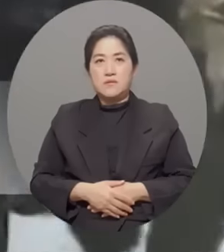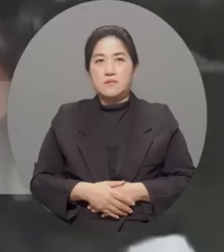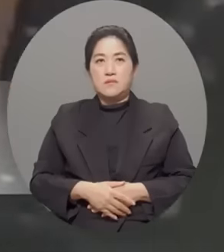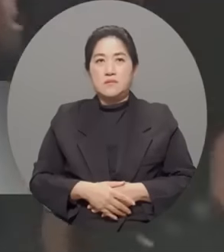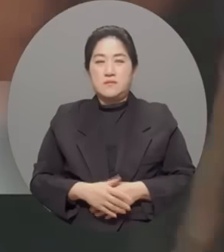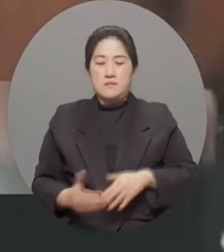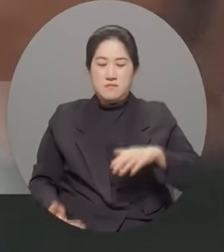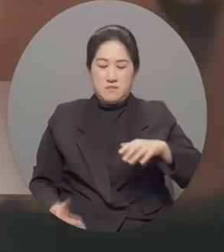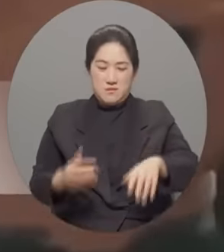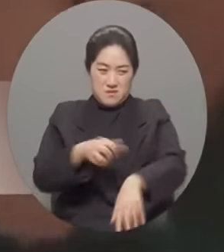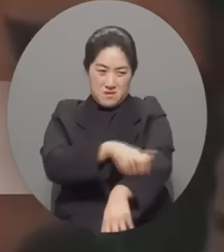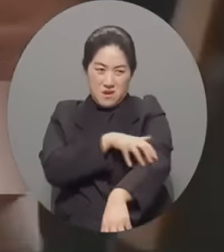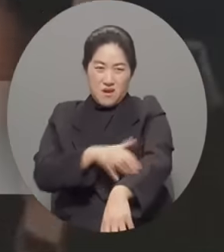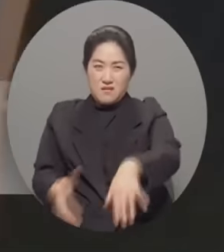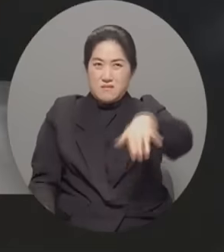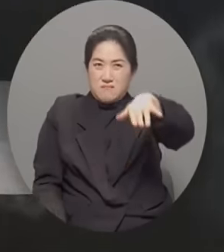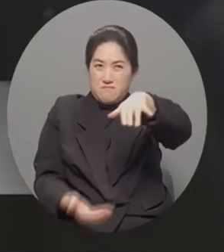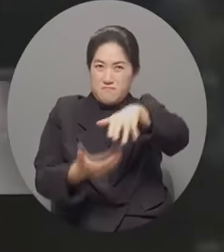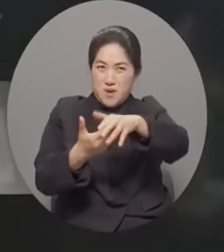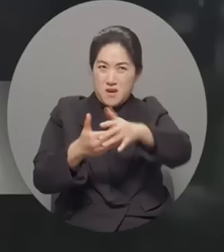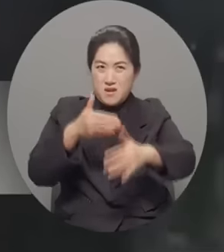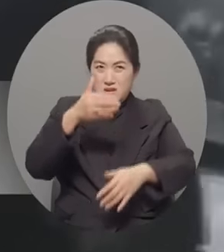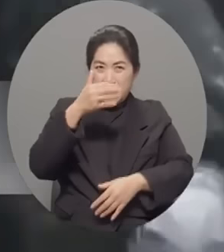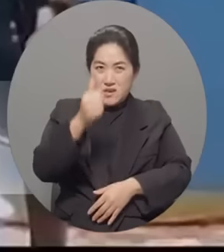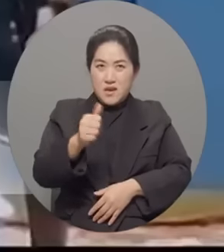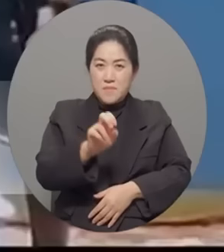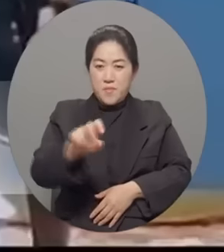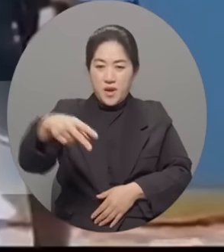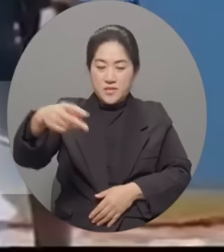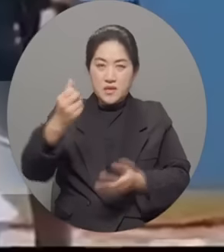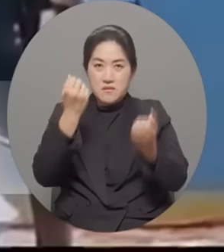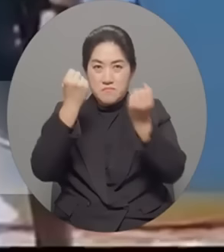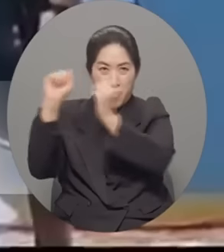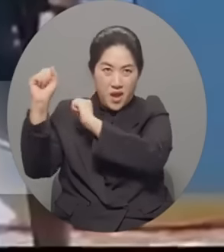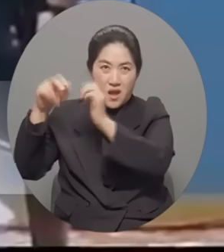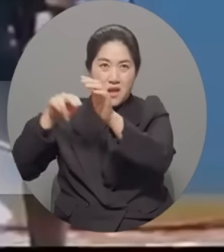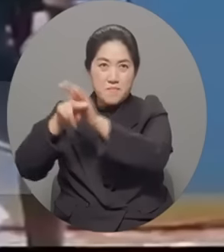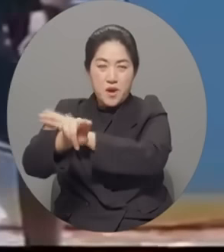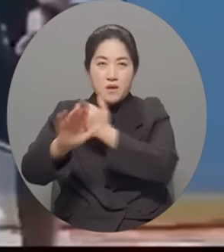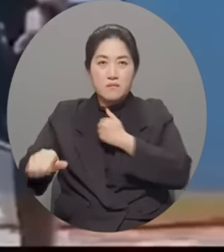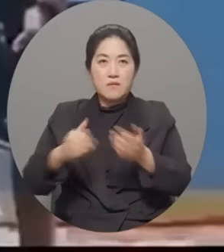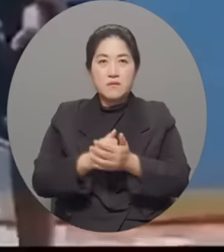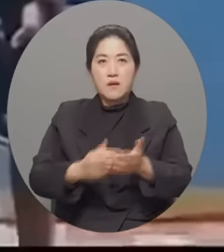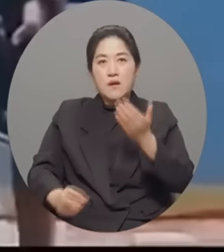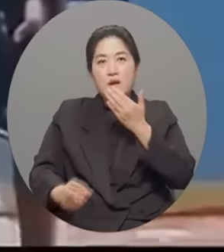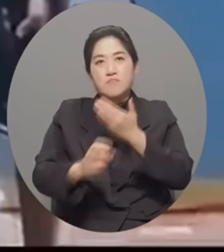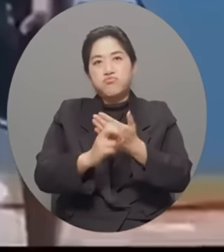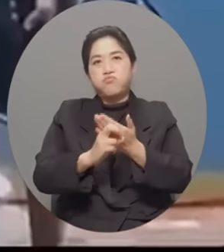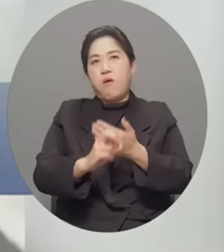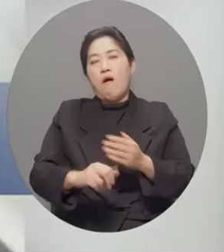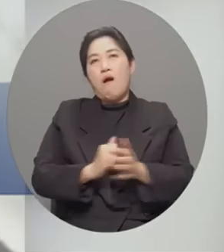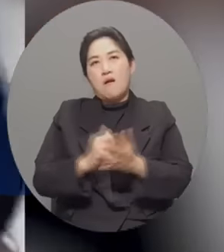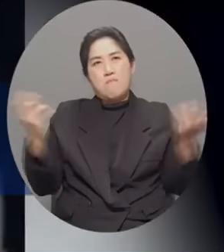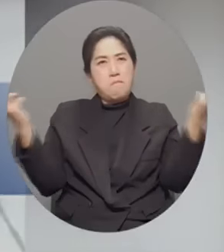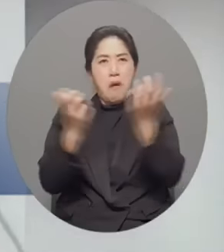갱단 두목인 아돌포 마시아스가 탈옥한 이후 무법천지가 된 에콰도르의 모습들입니다.